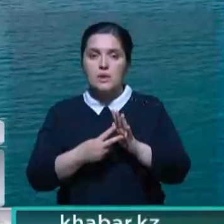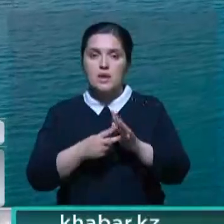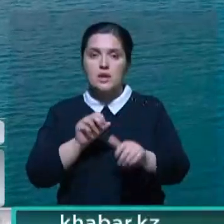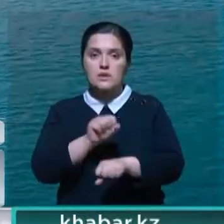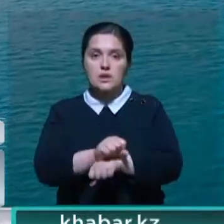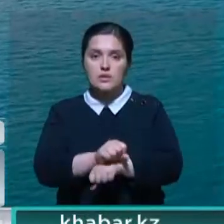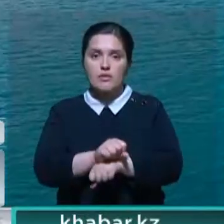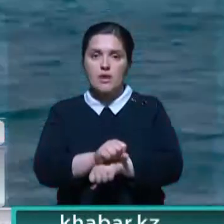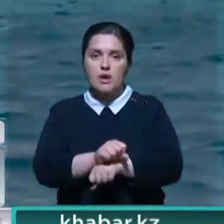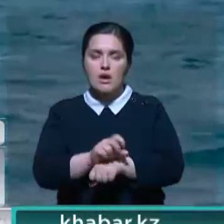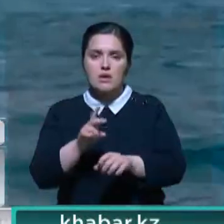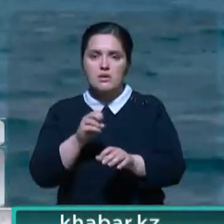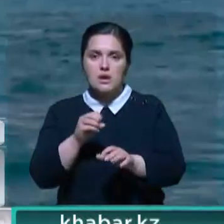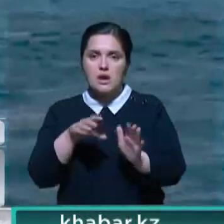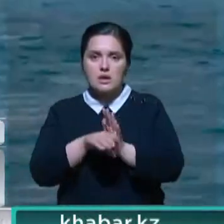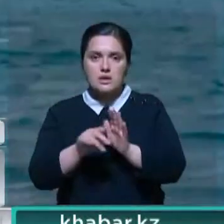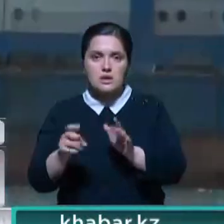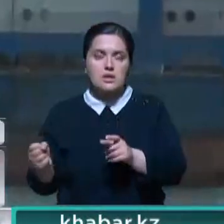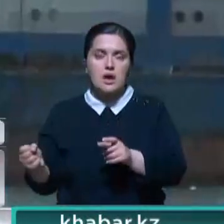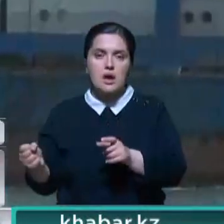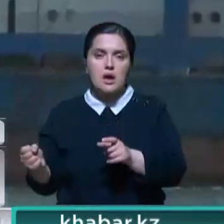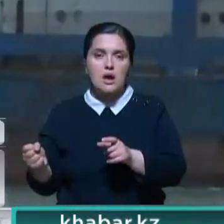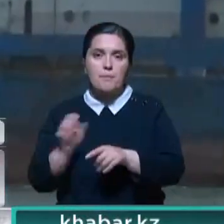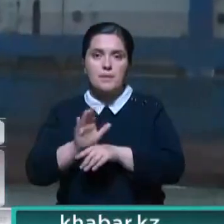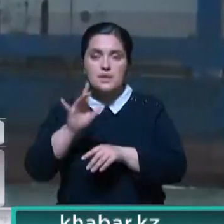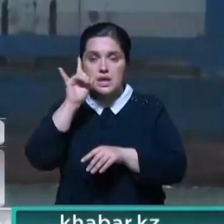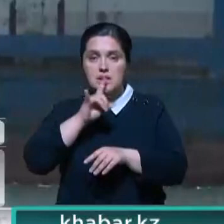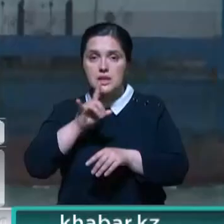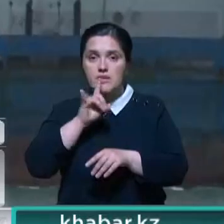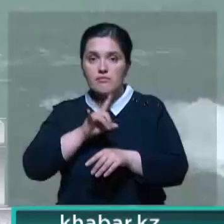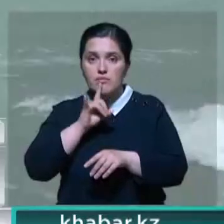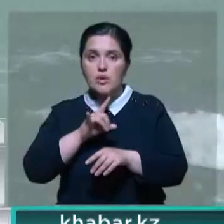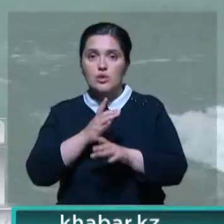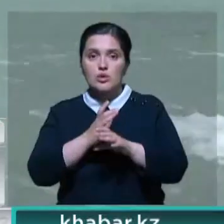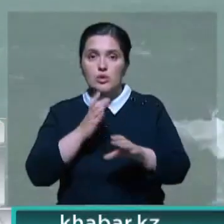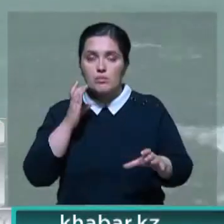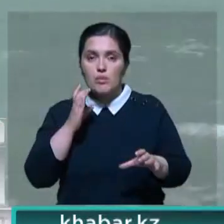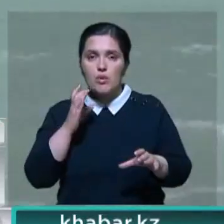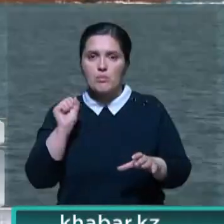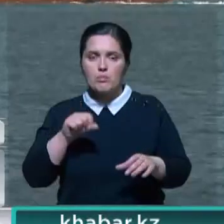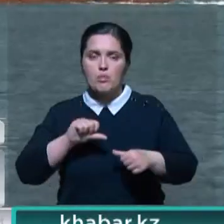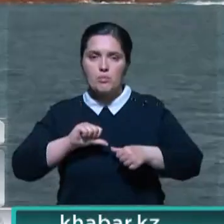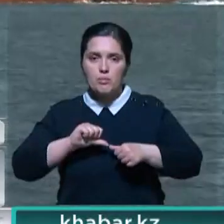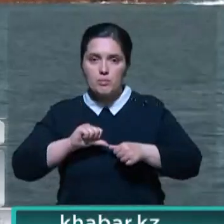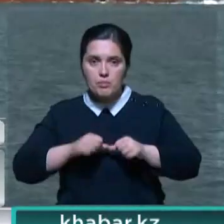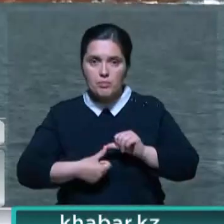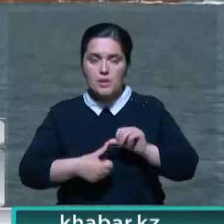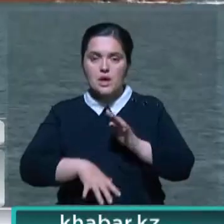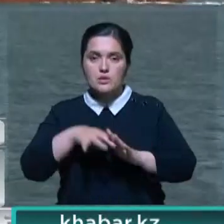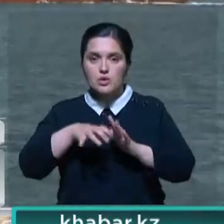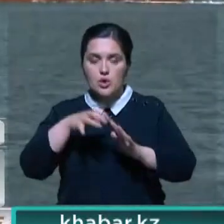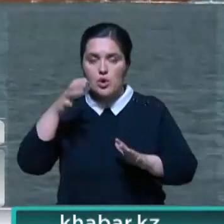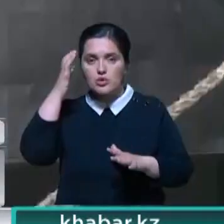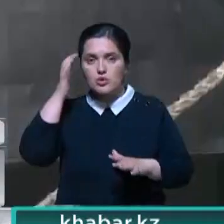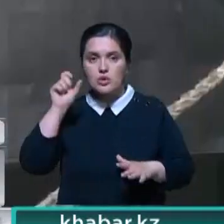что плановая остановка причалов никак не отразится на поставках казахстанской нефти, поскольку трубопровод способен